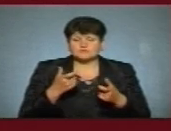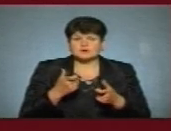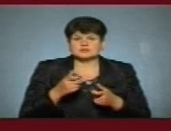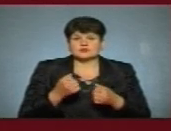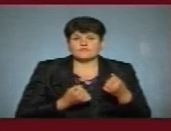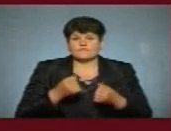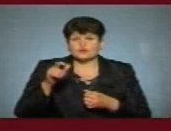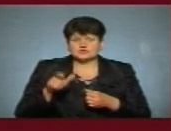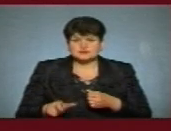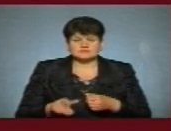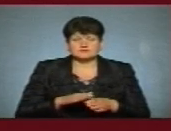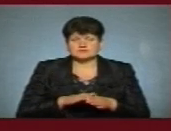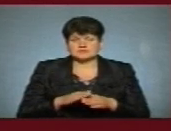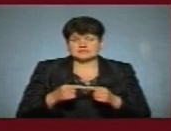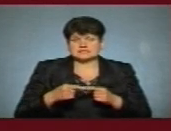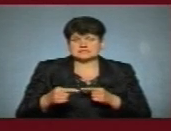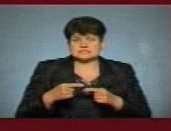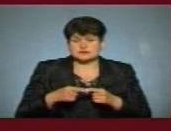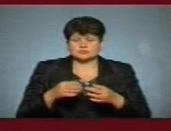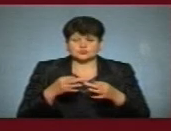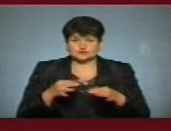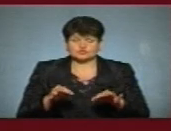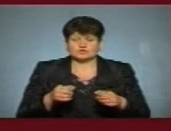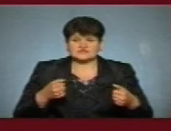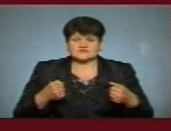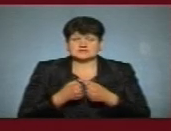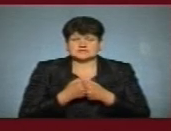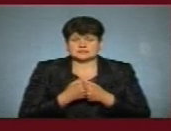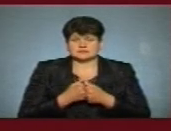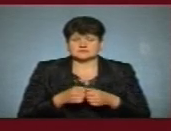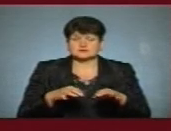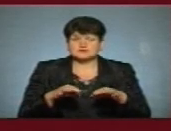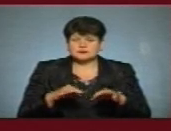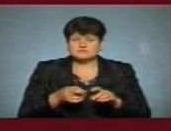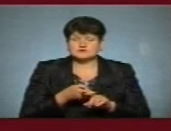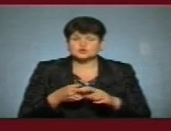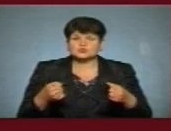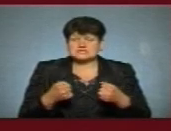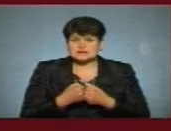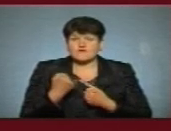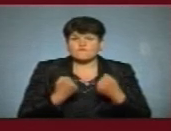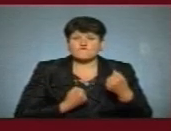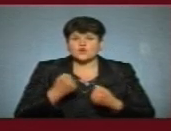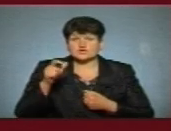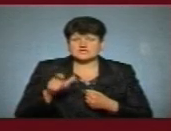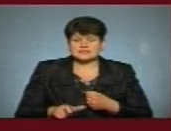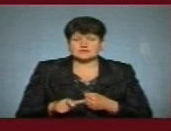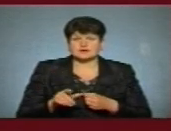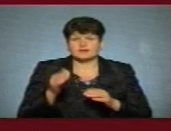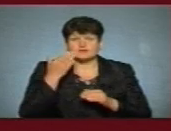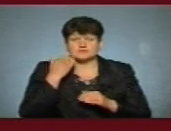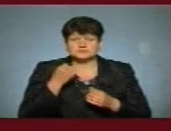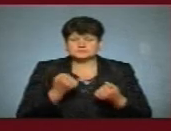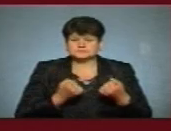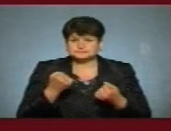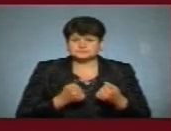Toyota не дотримався безпечної дистанції, допустив зіткнення з маршрутним транспортним засобом. Внаслідок зіткнення водія автомобіля Toyota карета швидкої